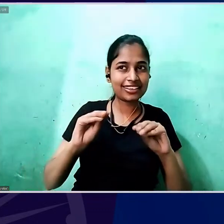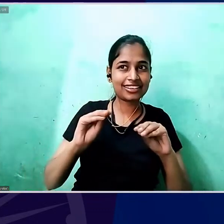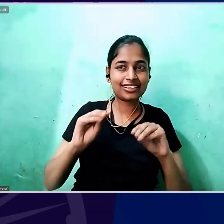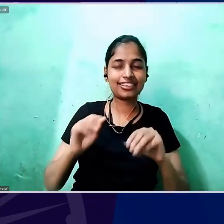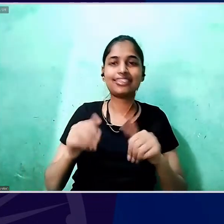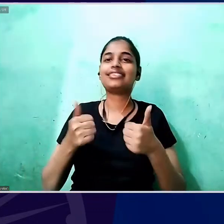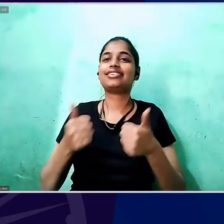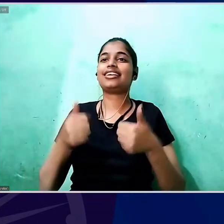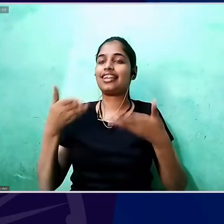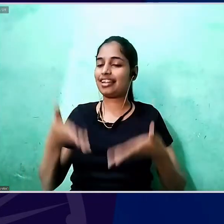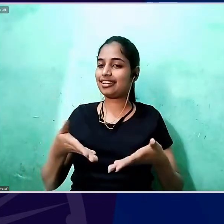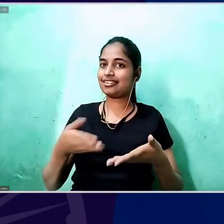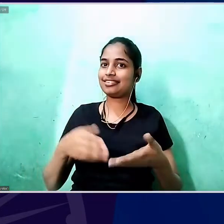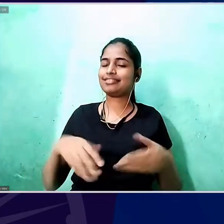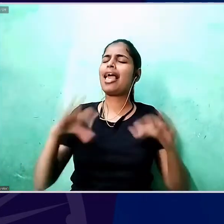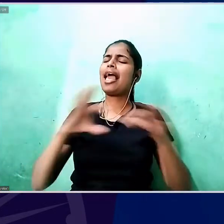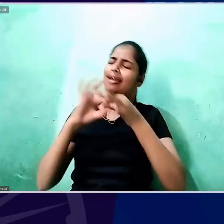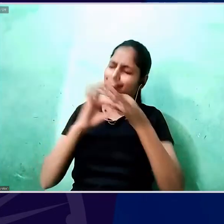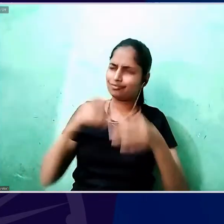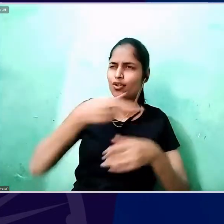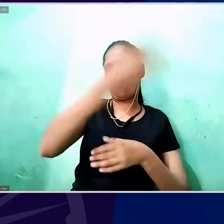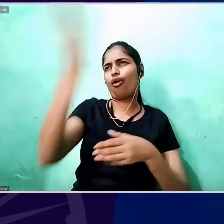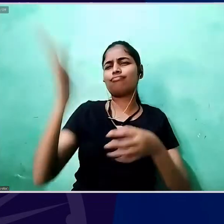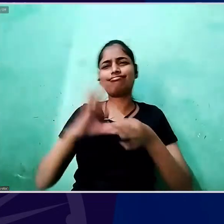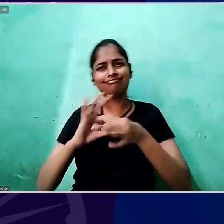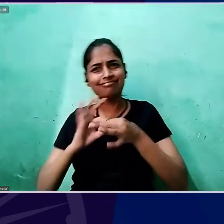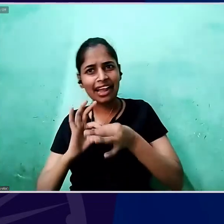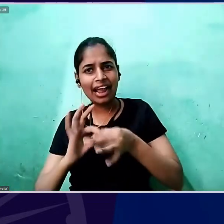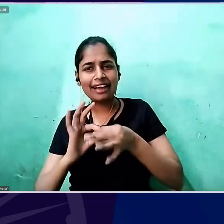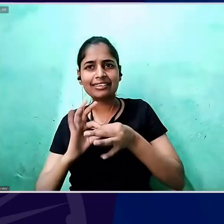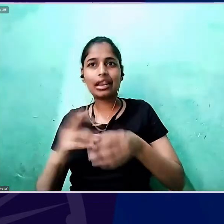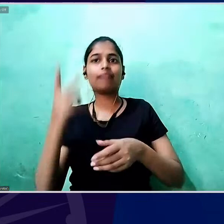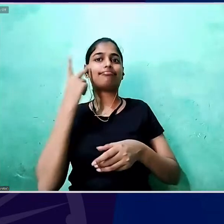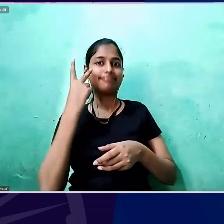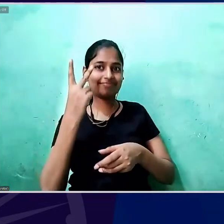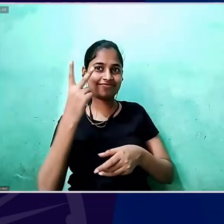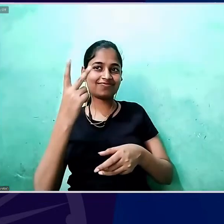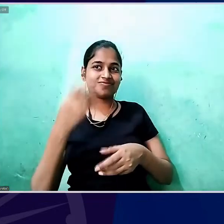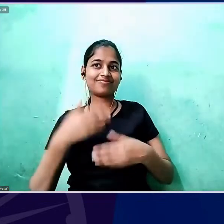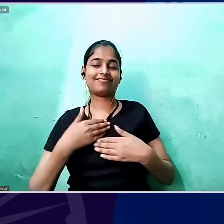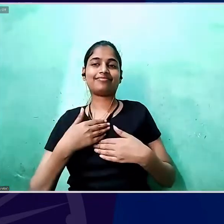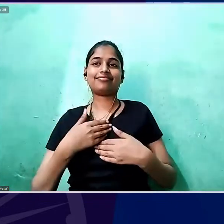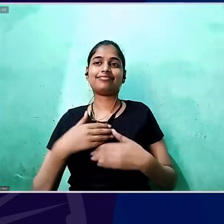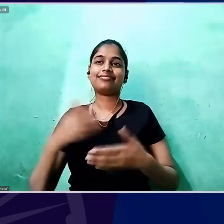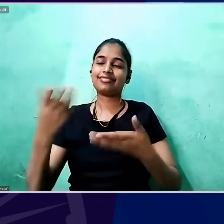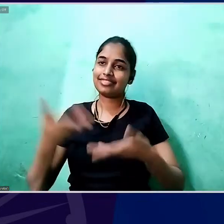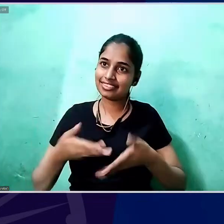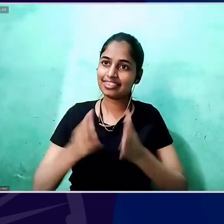यूट्यूब चैनल NCERT ऑफिशियल. अपना ख्याल रखिए और हमें दीजिए इजाज़त. नमस्कार.